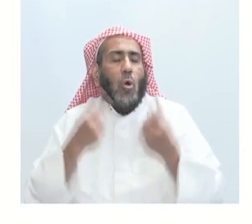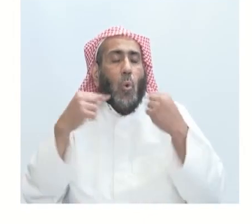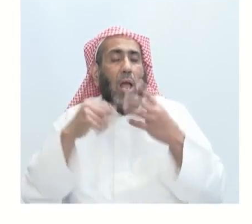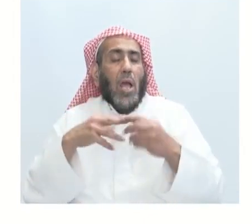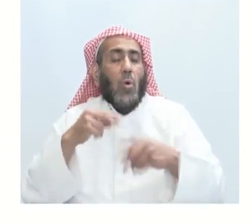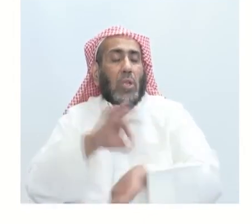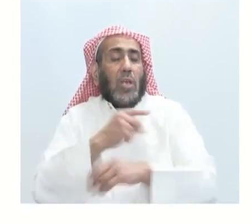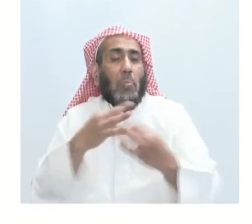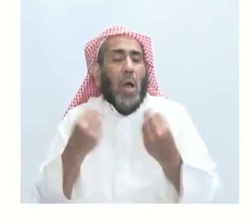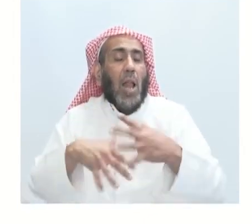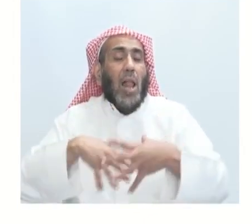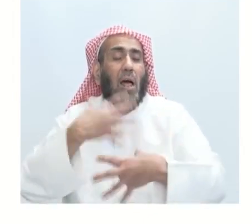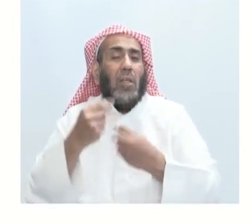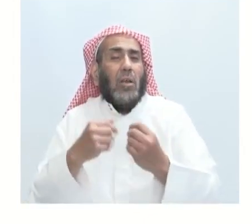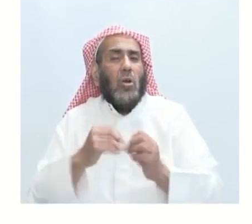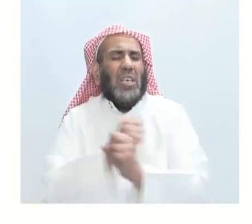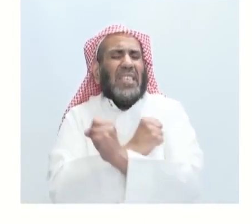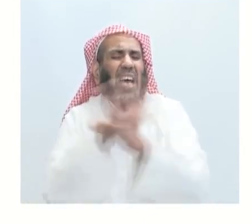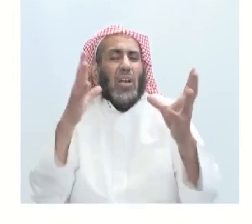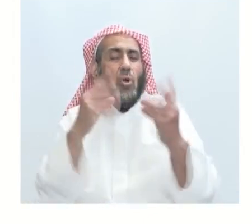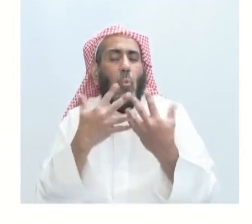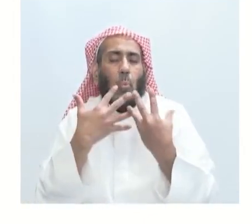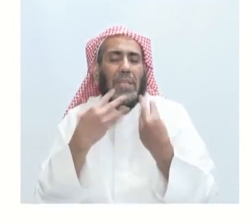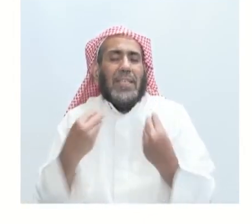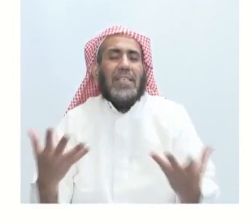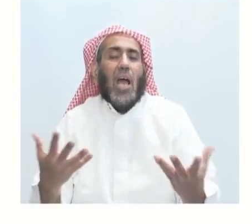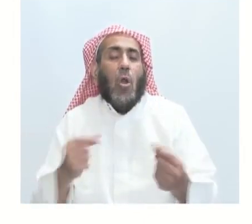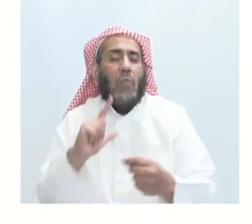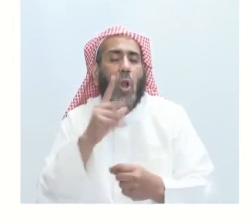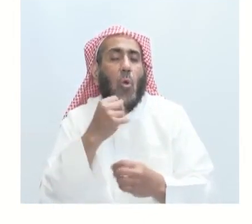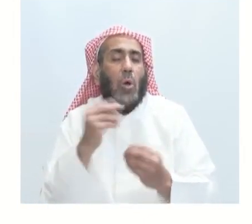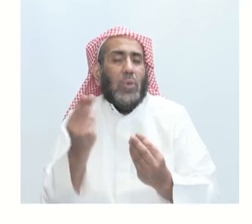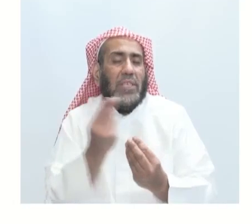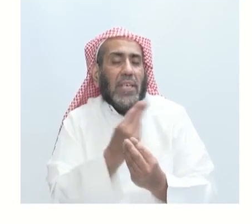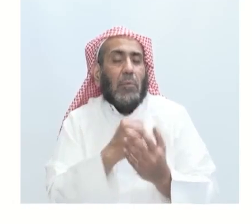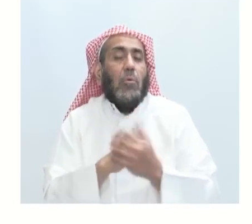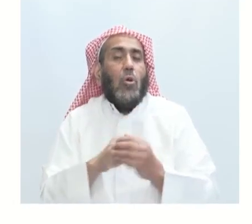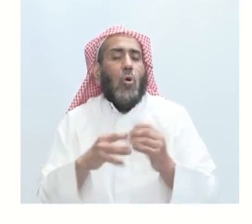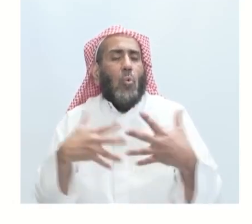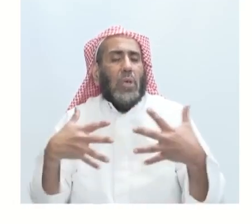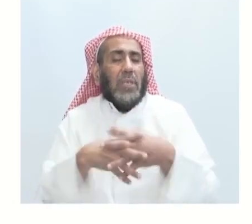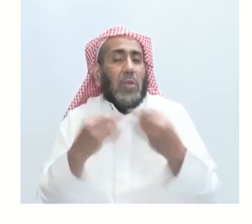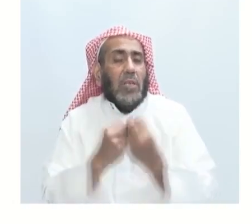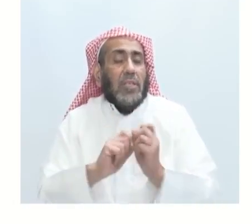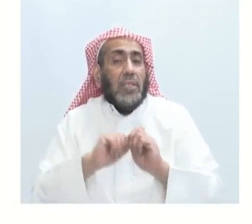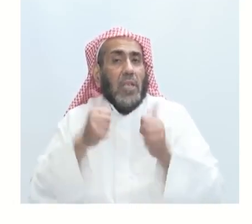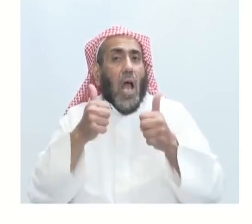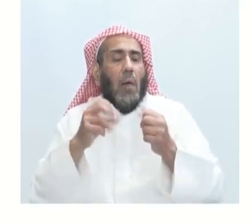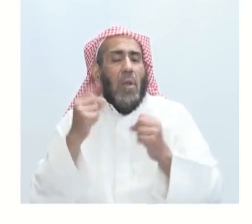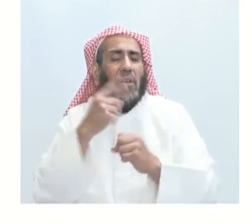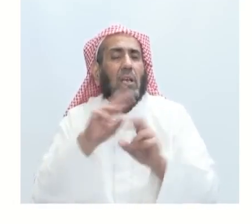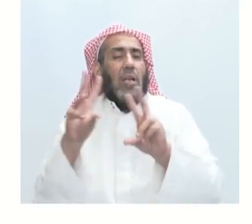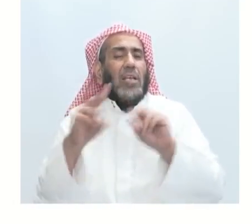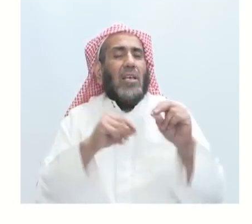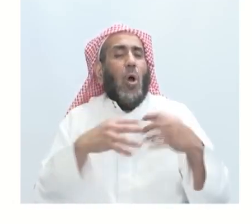والتجاوب مع الحضاره بشتى جوانبها التحرر والتساهل في اللغه والصياغه عند بعضهم وصاحب ذلك انطلاق في الفكر النظم على